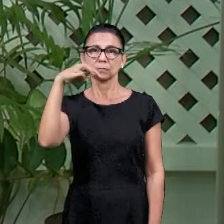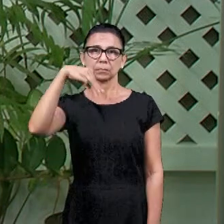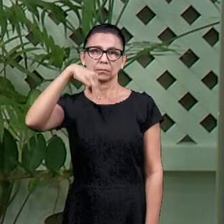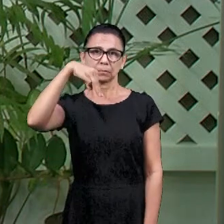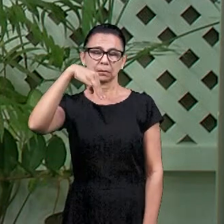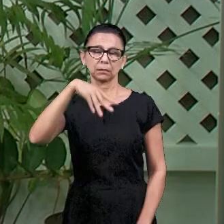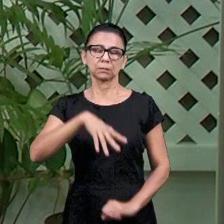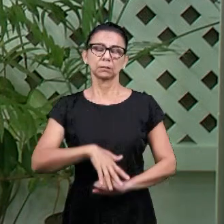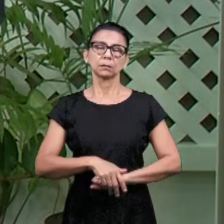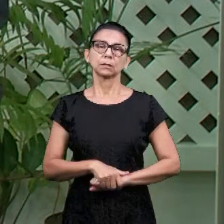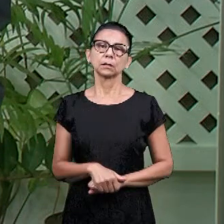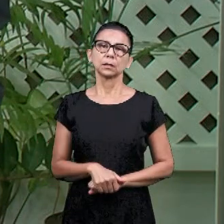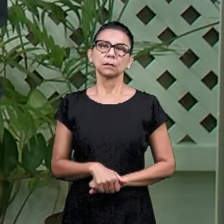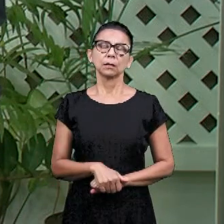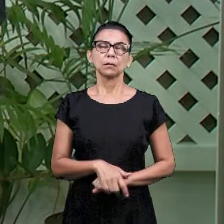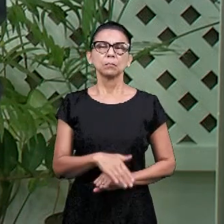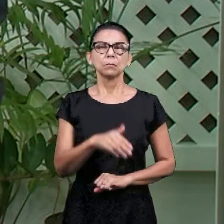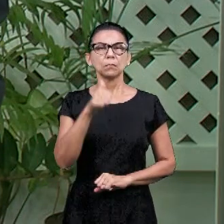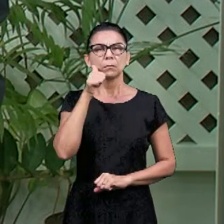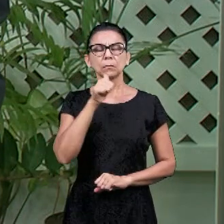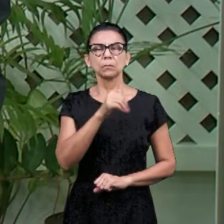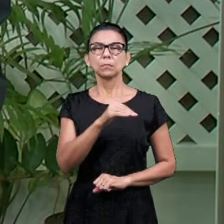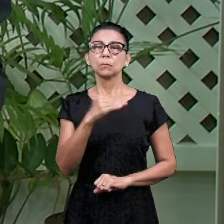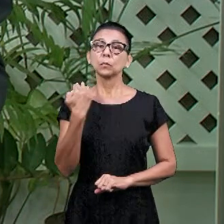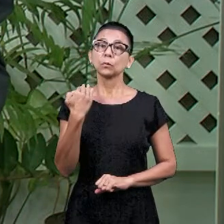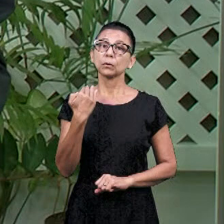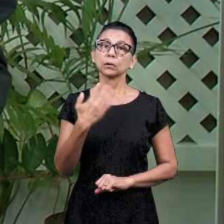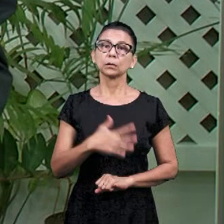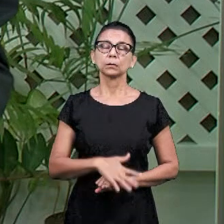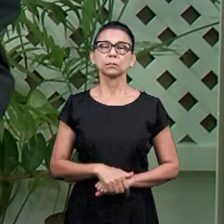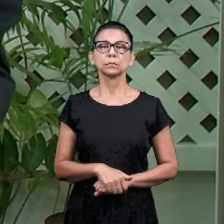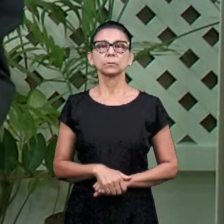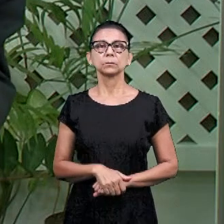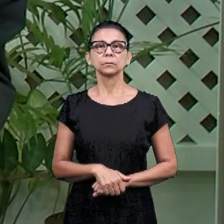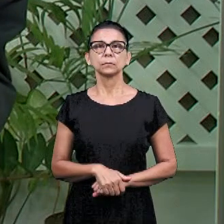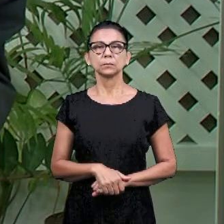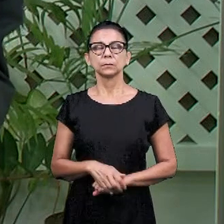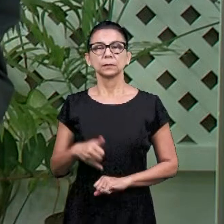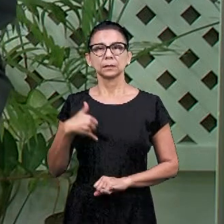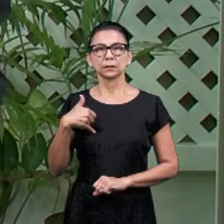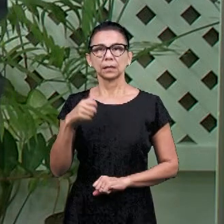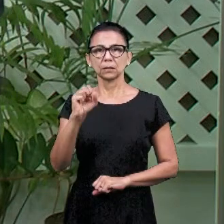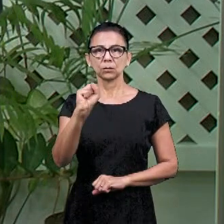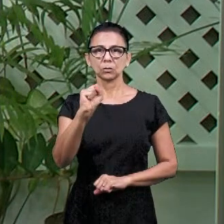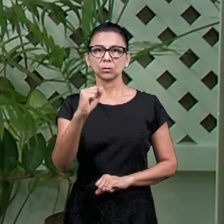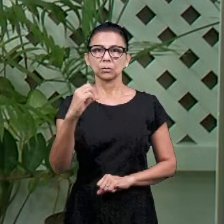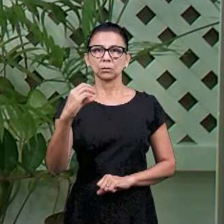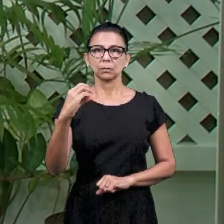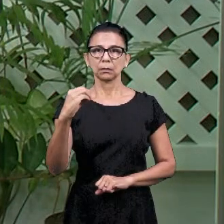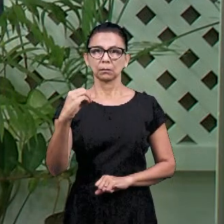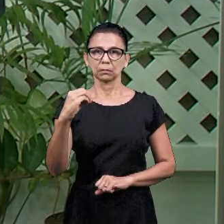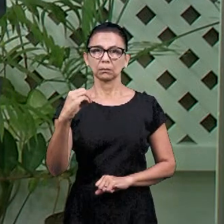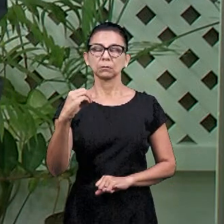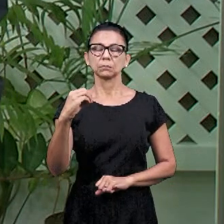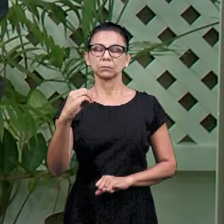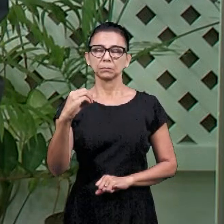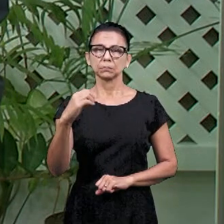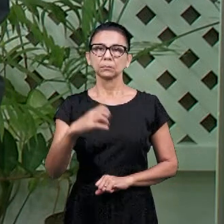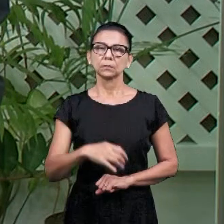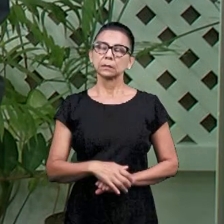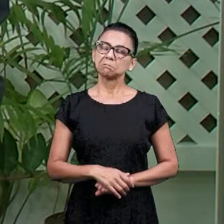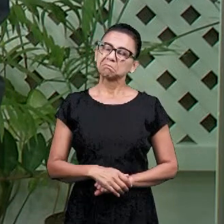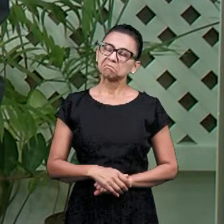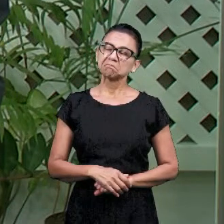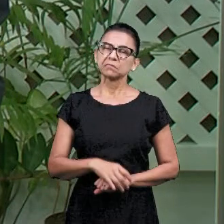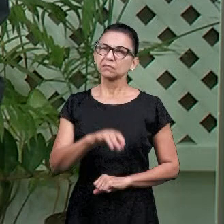dans la région de Domingos Martins, dans l'état de Espírito Santo. Cette sœur qui est décédée,